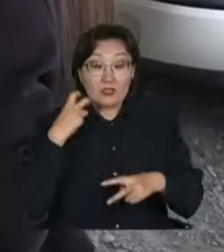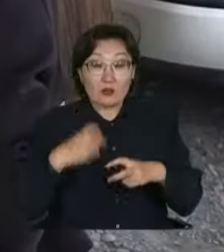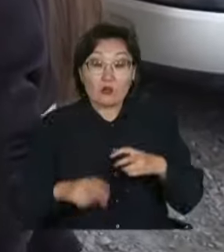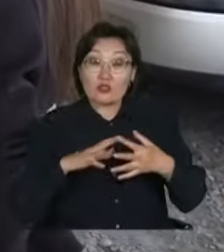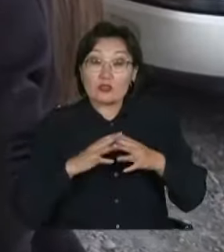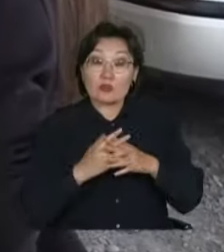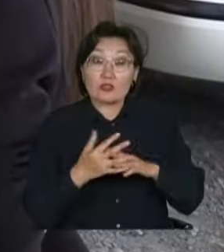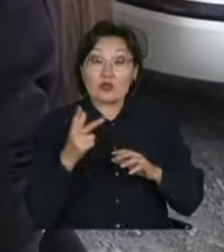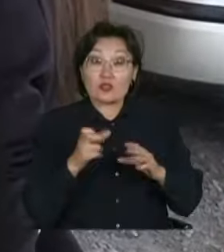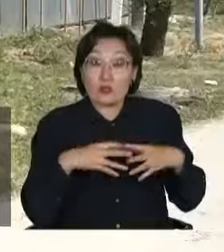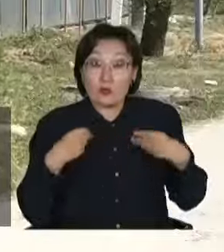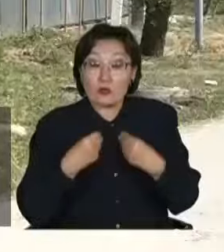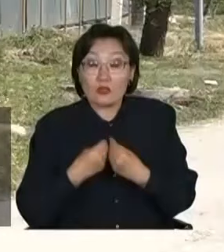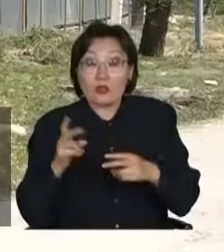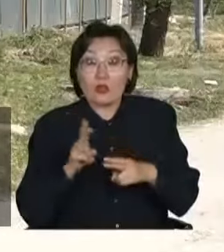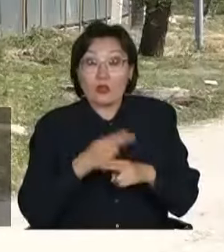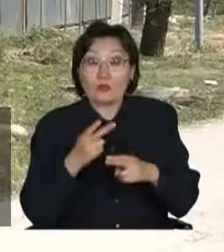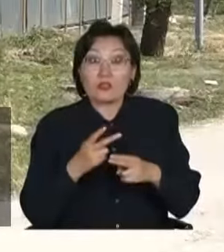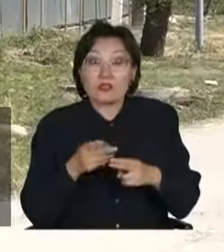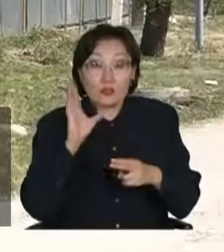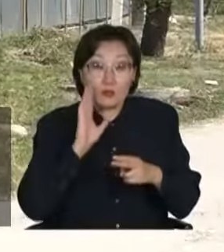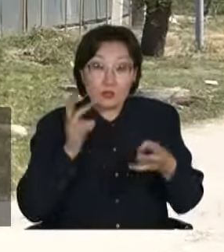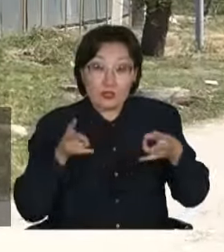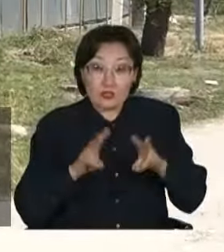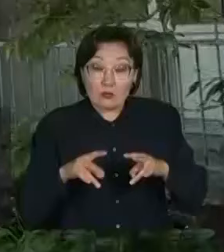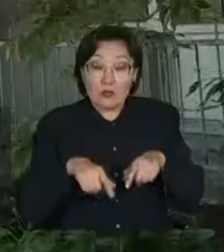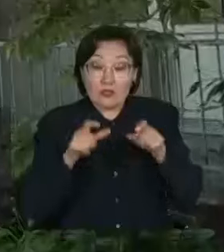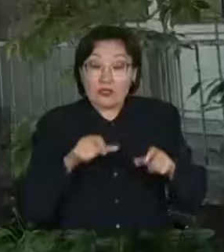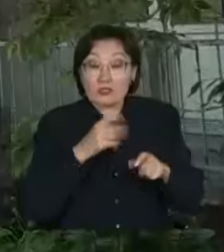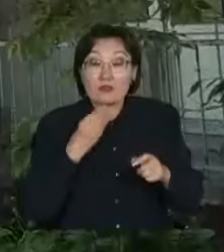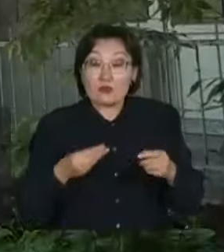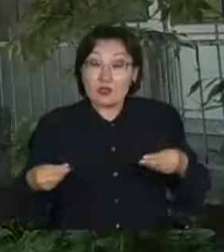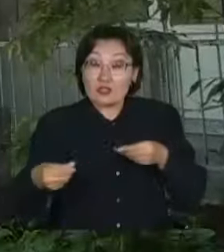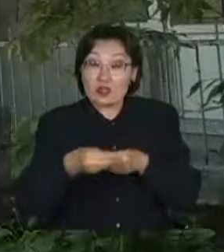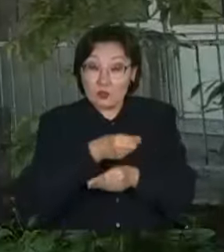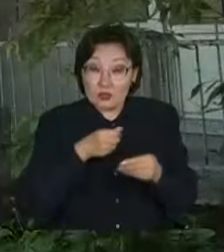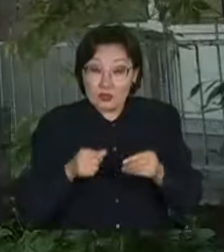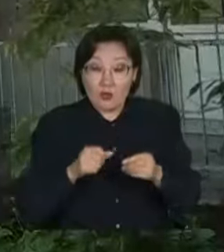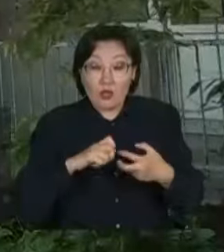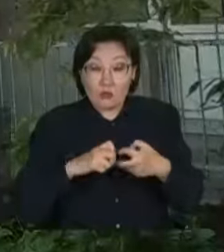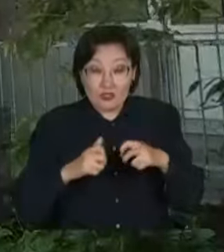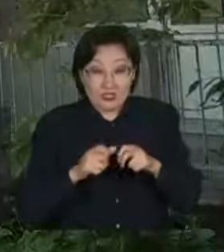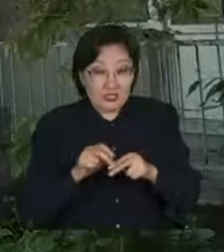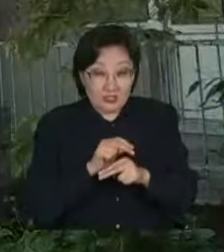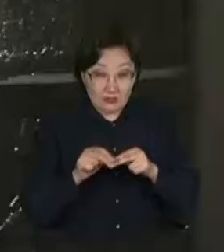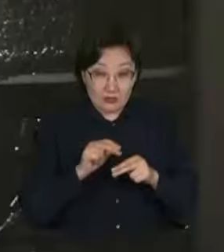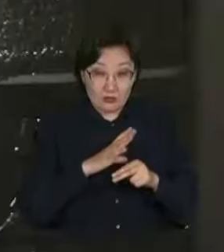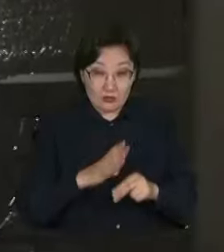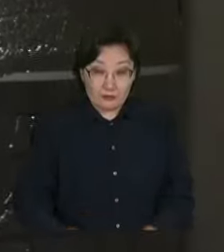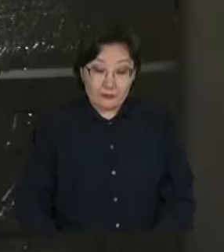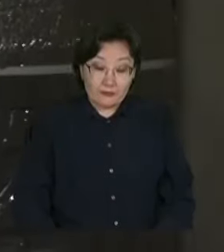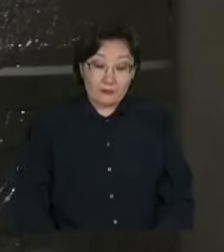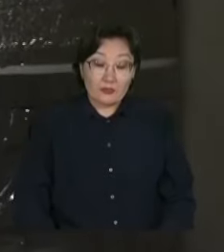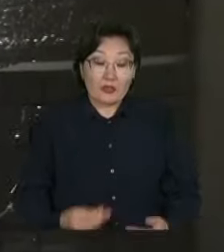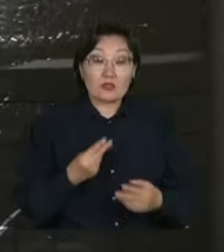ауылдағы 300 отбасы сусыз қалмауы үшін елді мекен азаматтары өз қалдаларынан қаражат жинап, олқылықтың орнын толтыратын көрінеді.